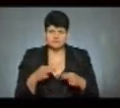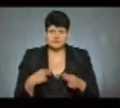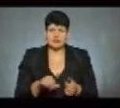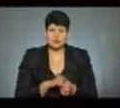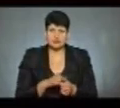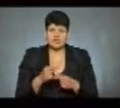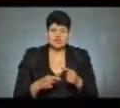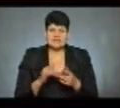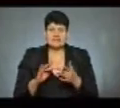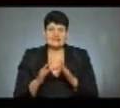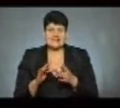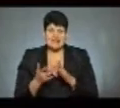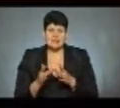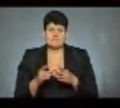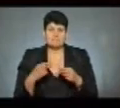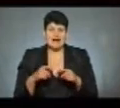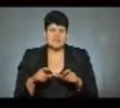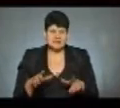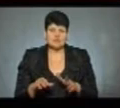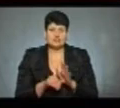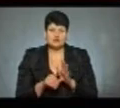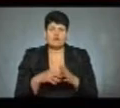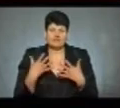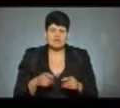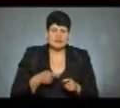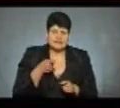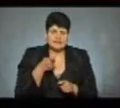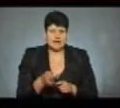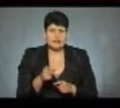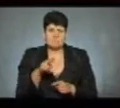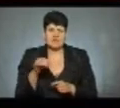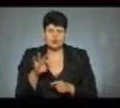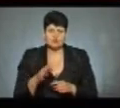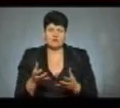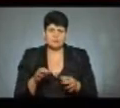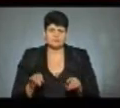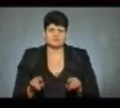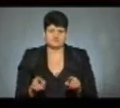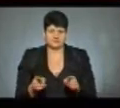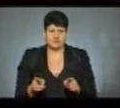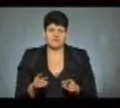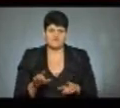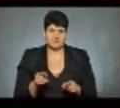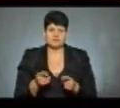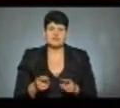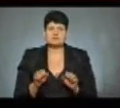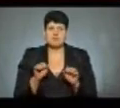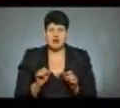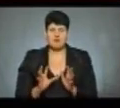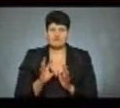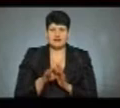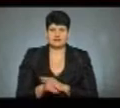через інтернет-магазин. Шістьом з них вже висунули підозру та обрали запобіжний захід – тримання під вартою з правом